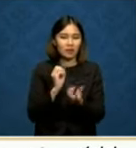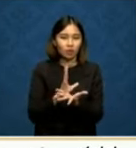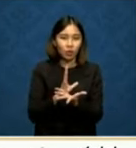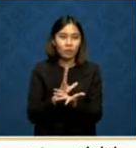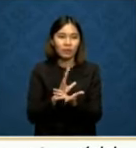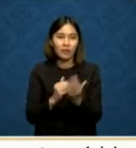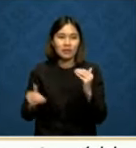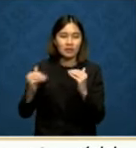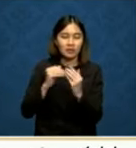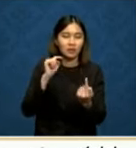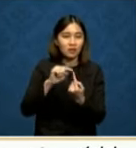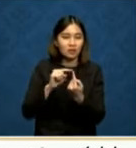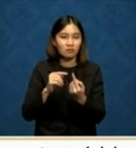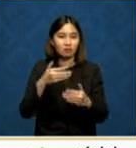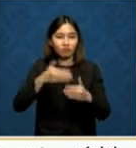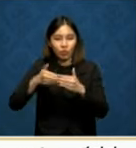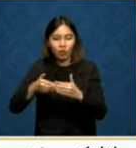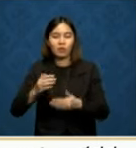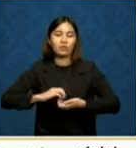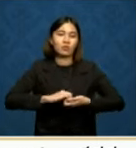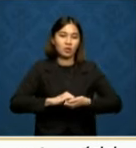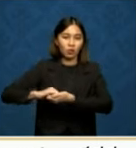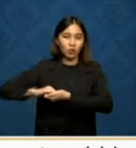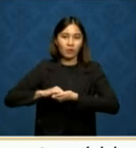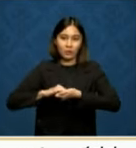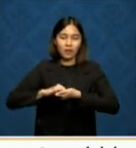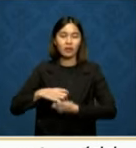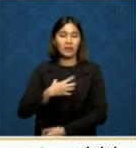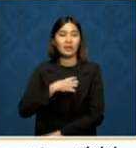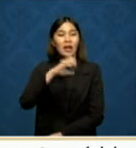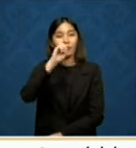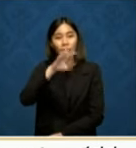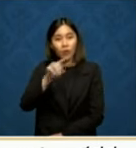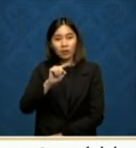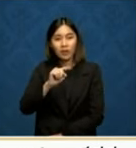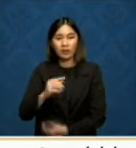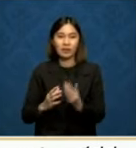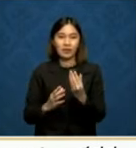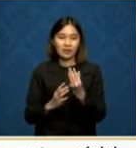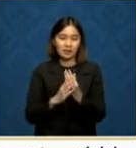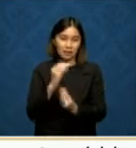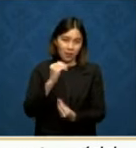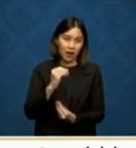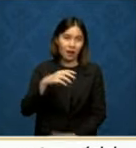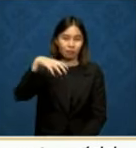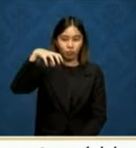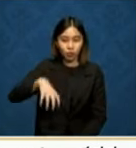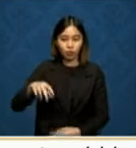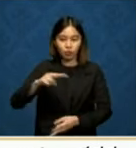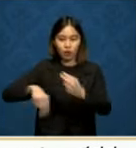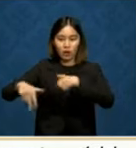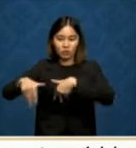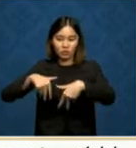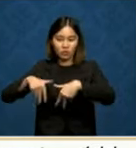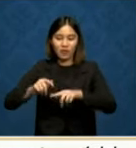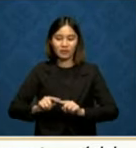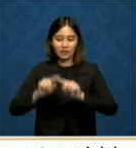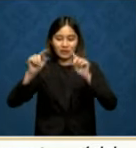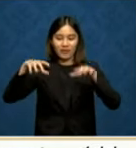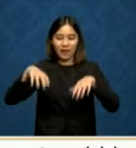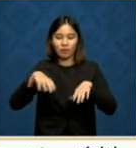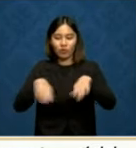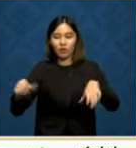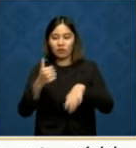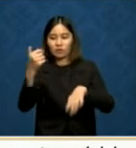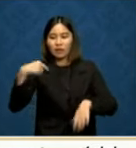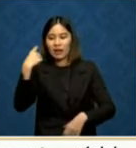งสิธเราจะได้รวมมาใหรวมมอกันเล็กอย่ทอยากจะบอกว่าภาวองคกพโภคอาจะไมเหือนองคกรอนเพระว่าเราไมต้อง